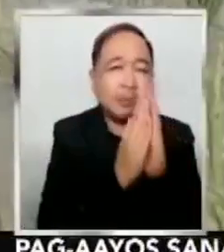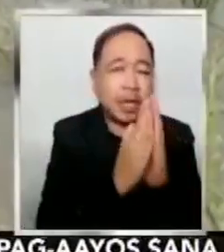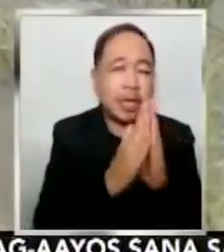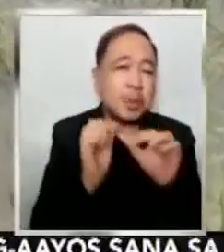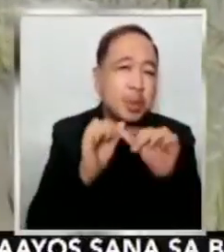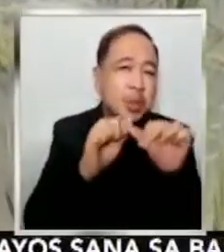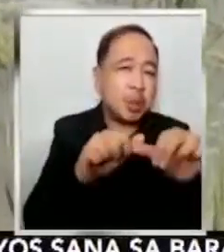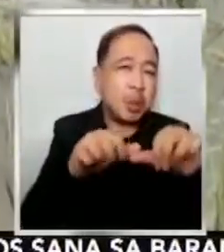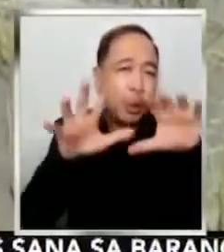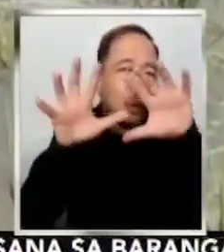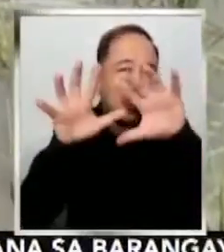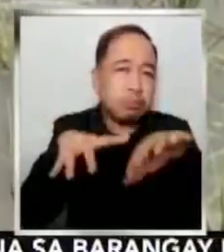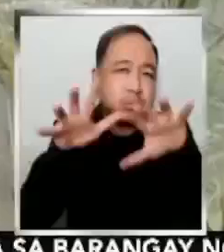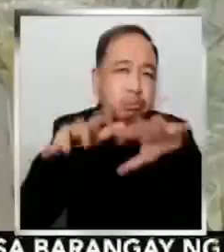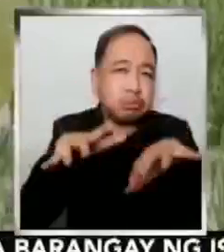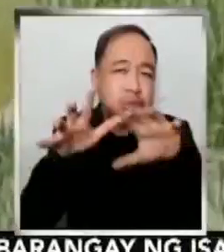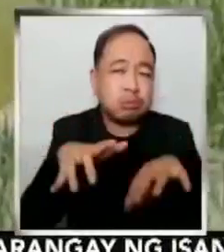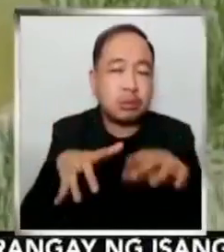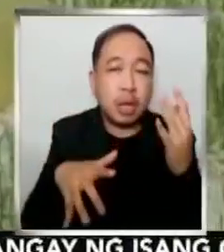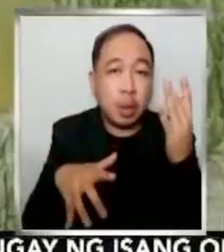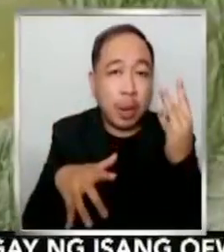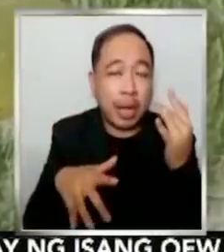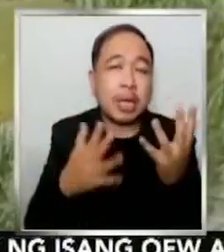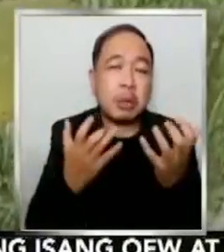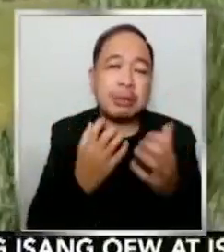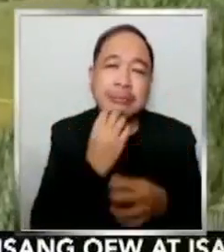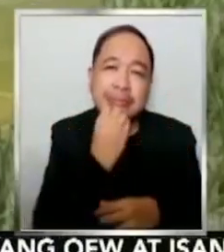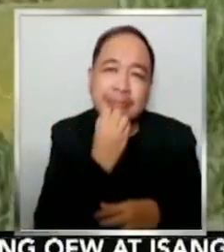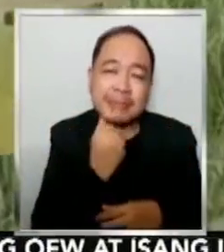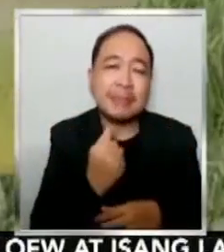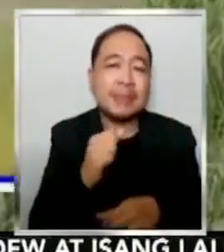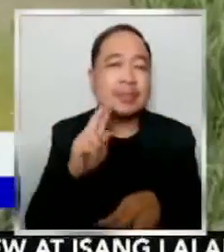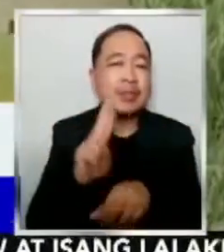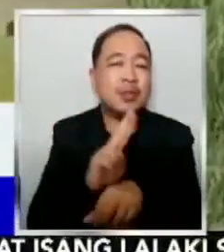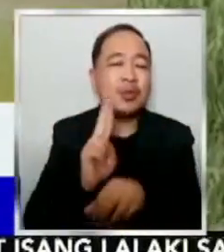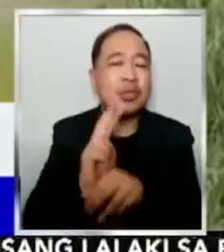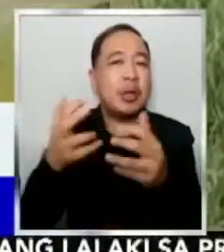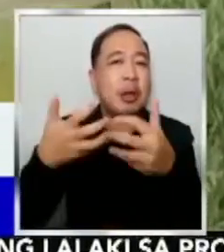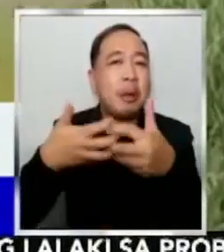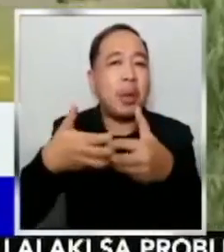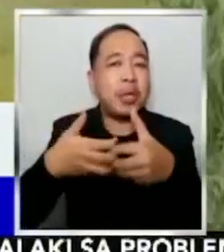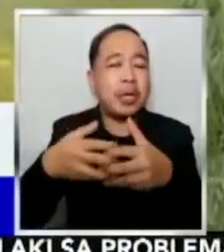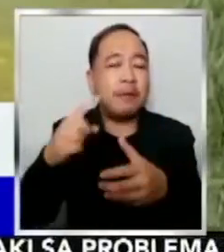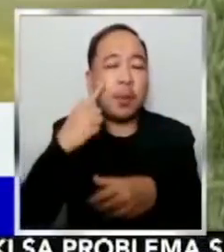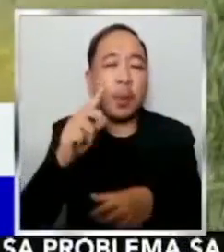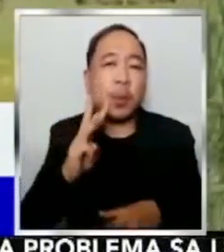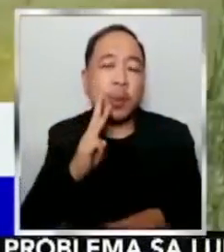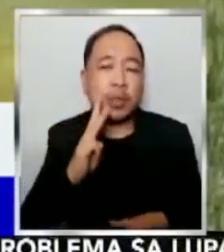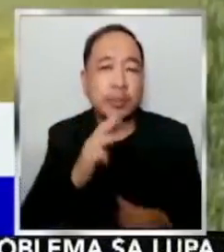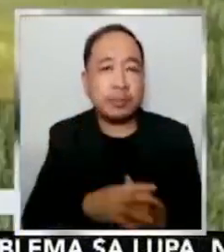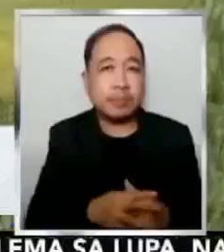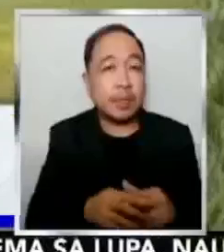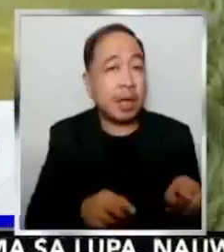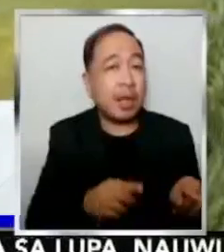makatipid sa paggamit ng motor ng tubig. Ilang litro yan? Anim. Anim na litro, bus na. Yan lang natira